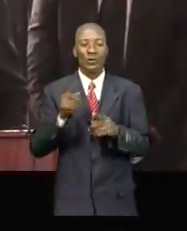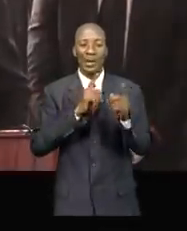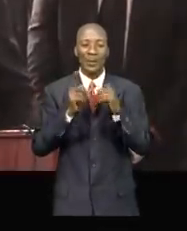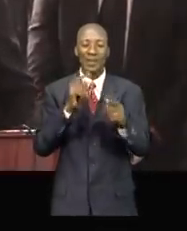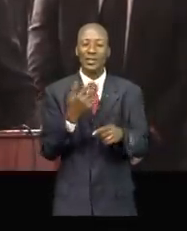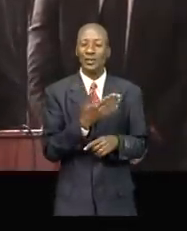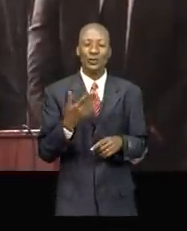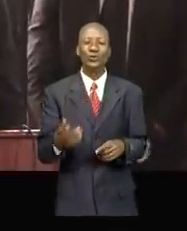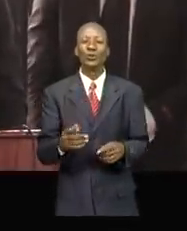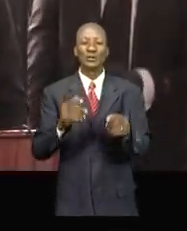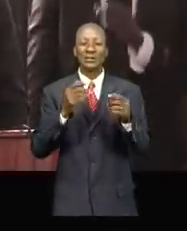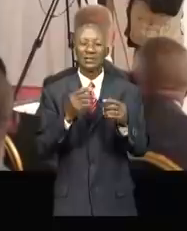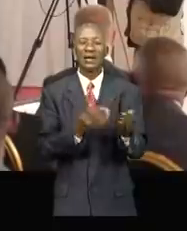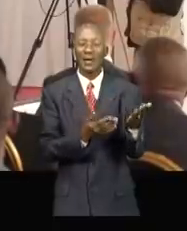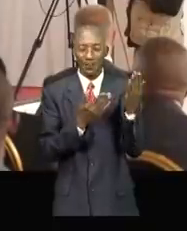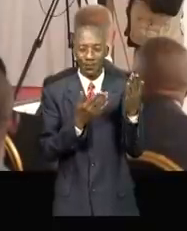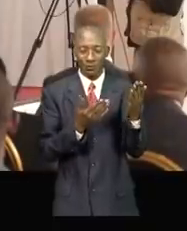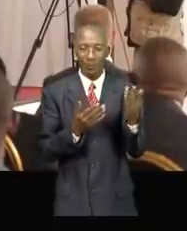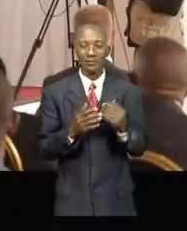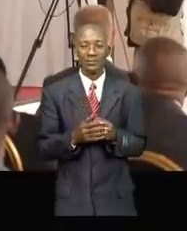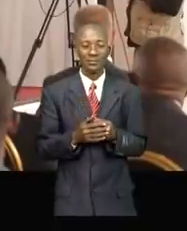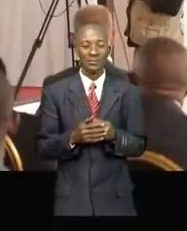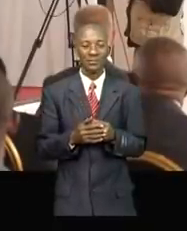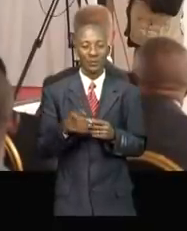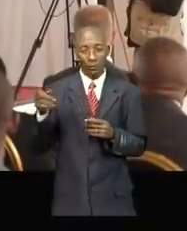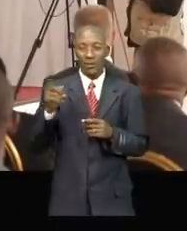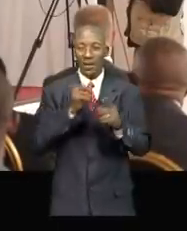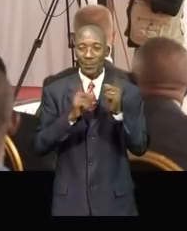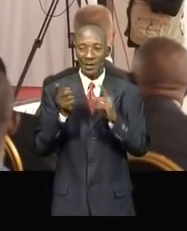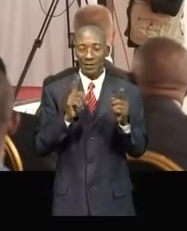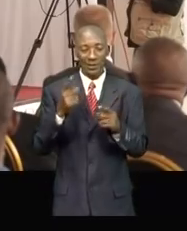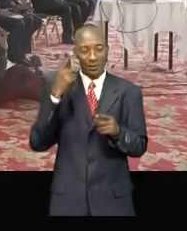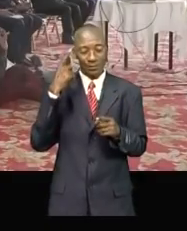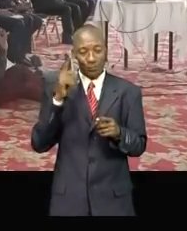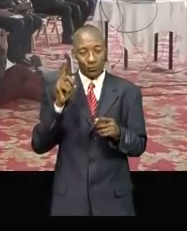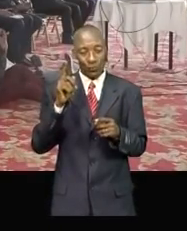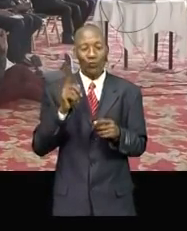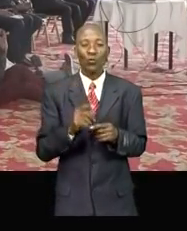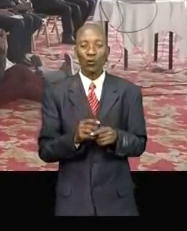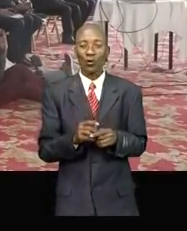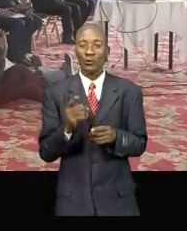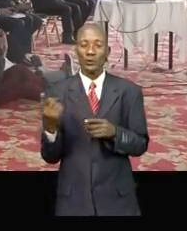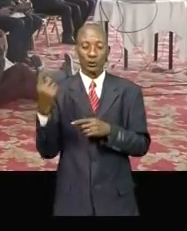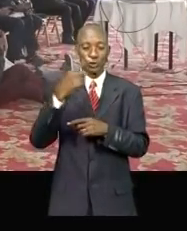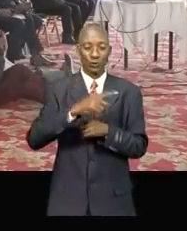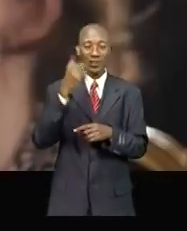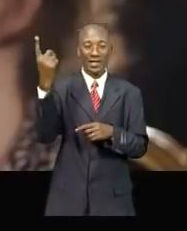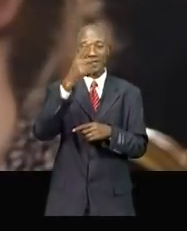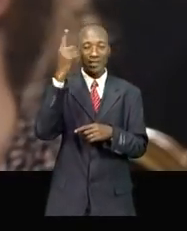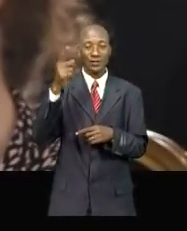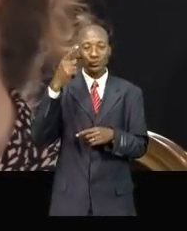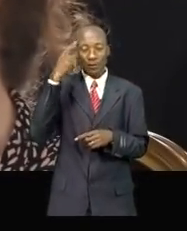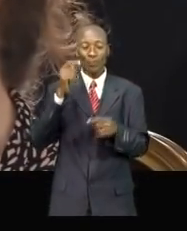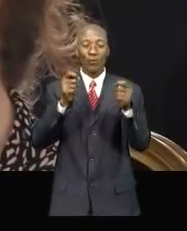du gouvernement, lors de son speech à l'occasion de la Journée internationale de la liberté de la presse, célébrée ce 3 mai sous le thème